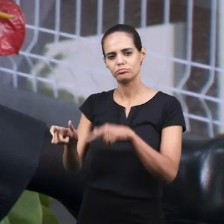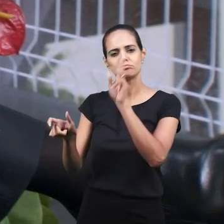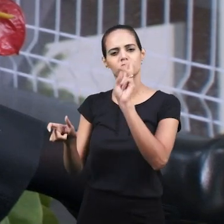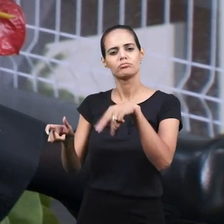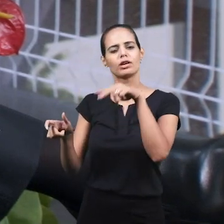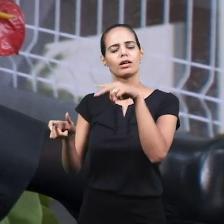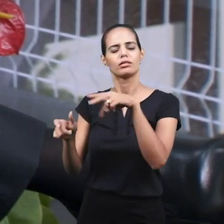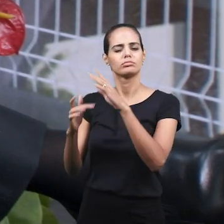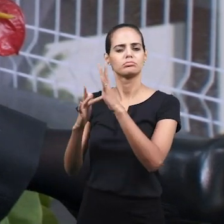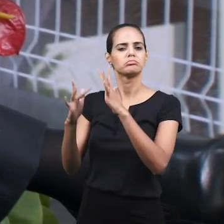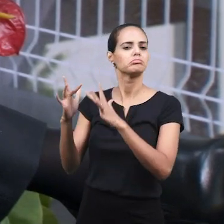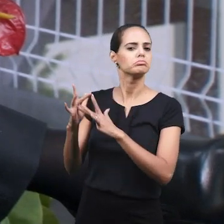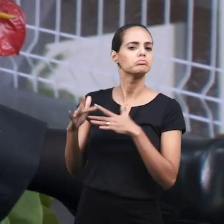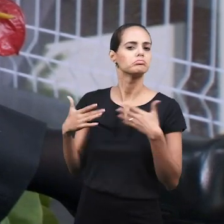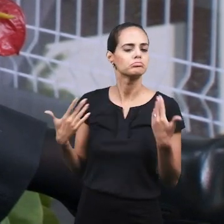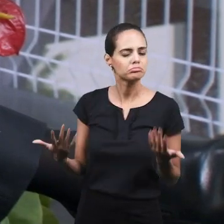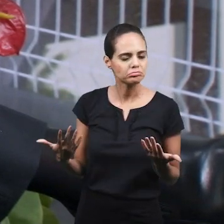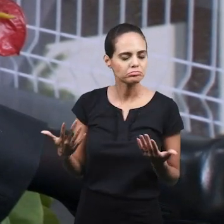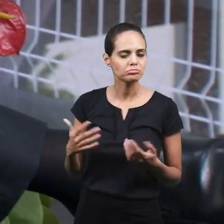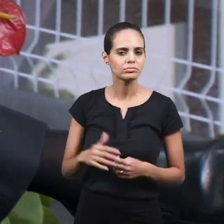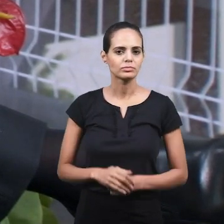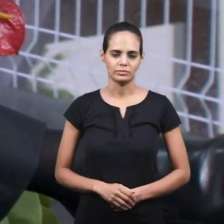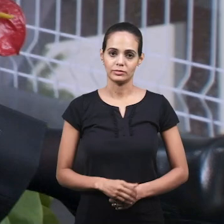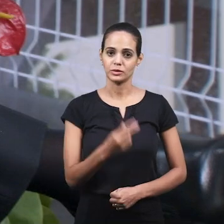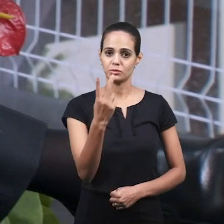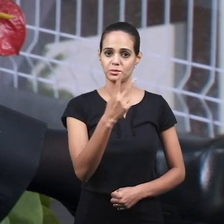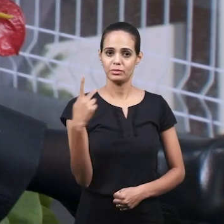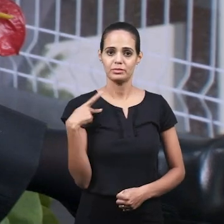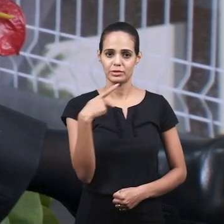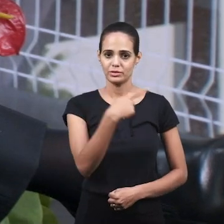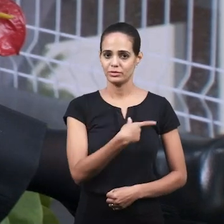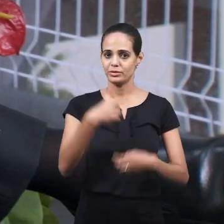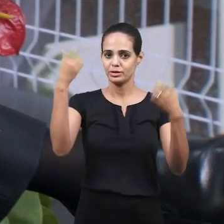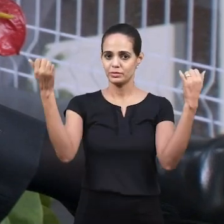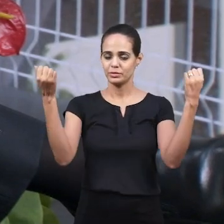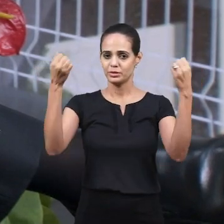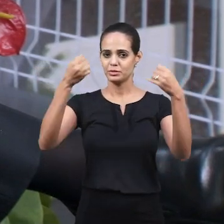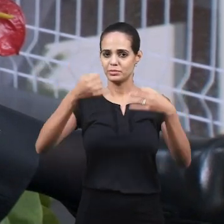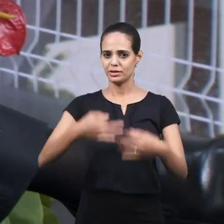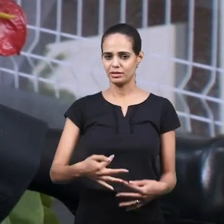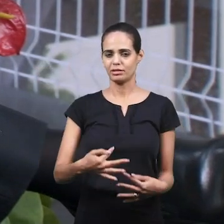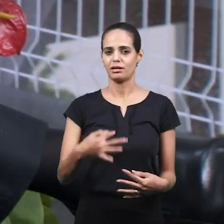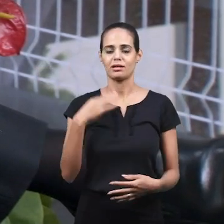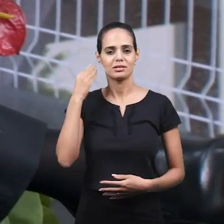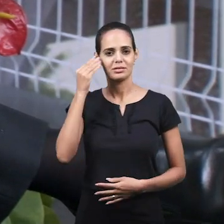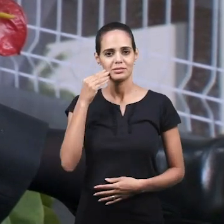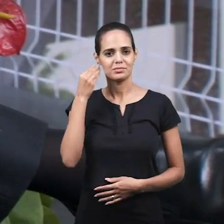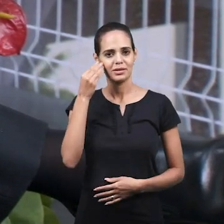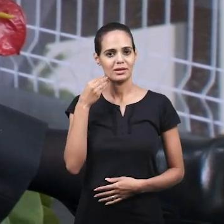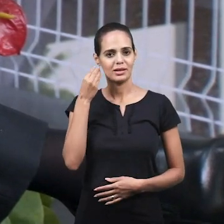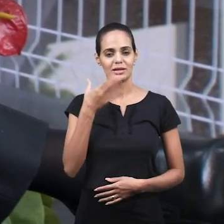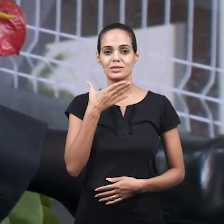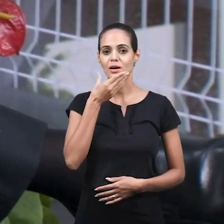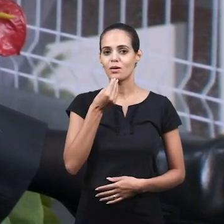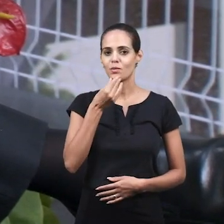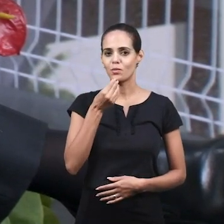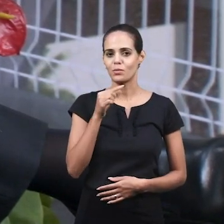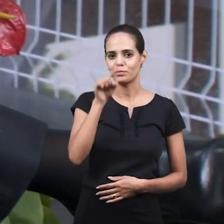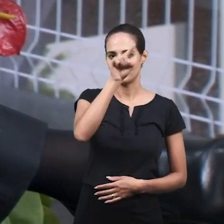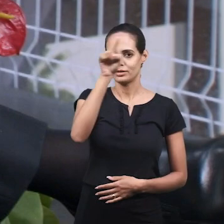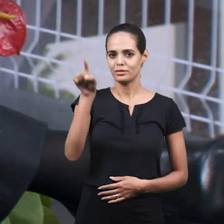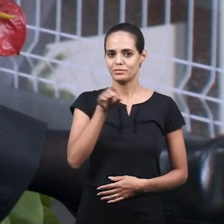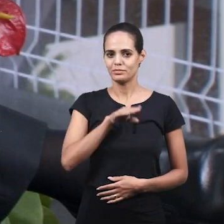cela dans le volet Leçons du Manaïm, quand les pasteurs Daniel Moreira et Sergio Souza parleront sur l'expérience vécue